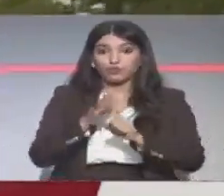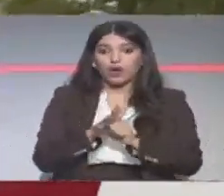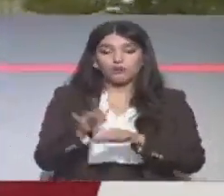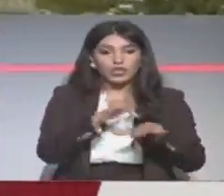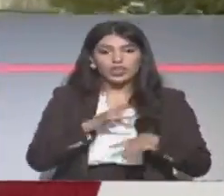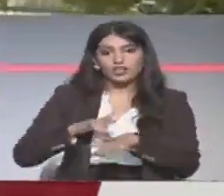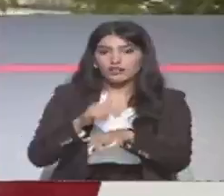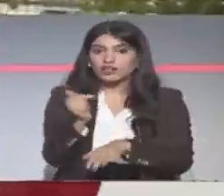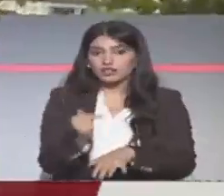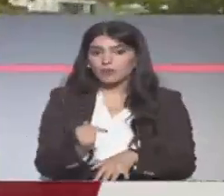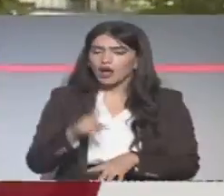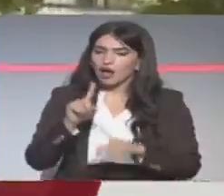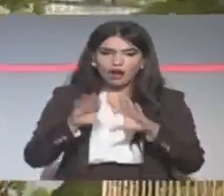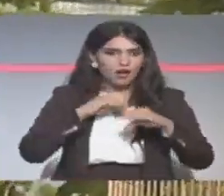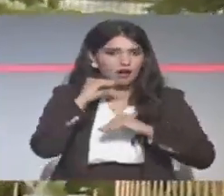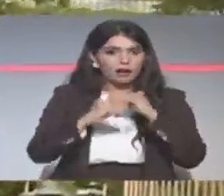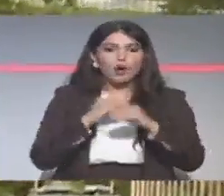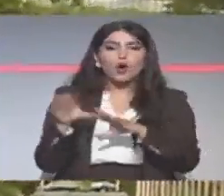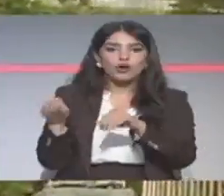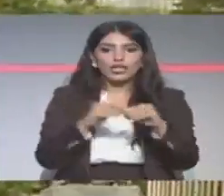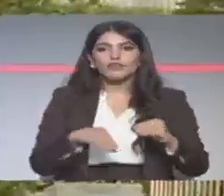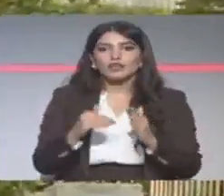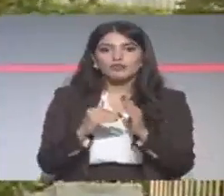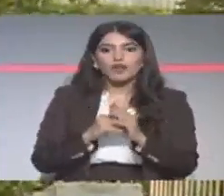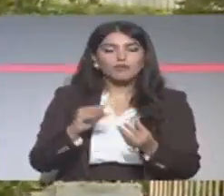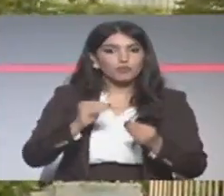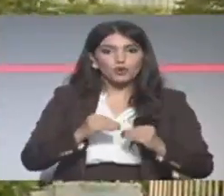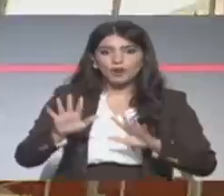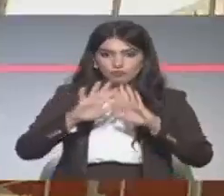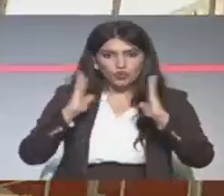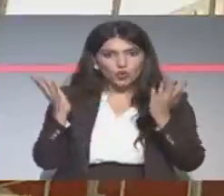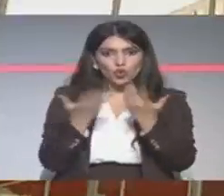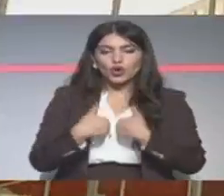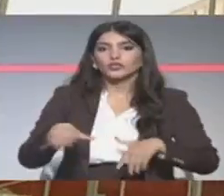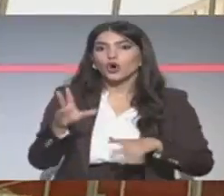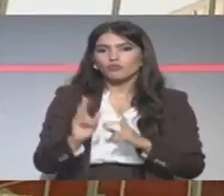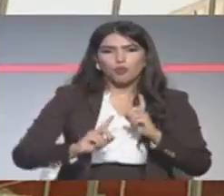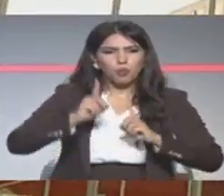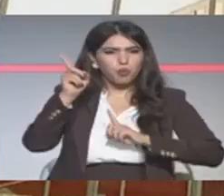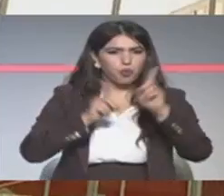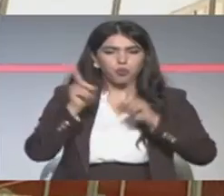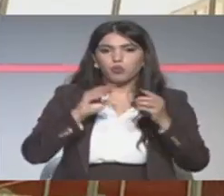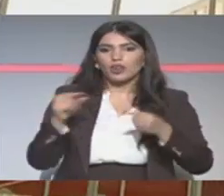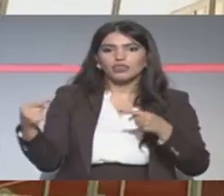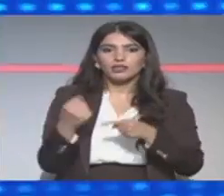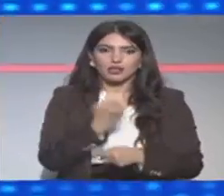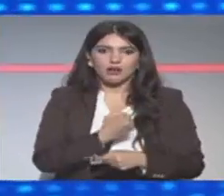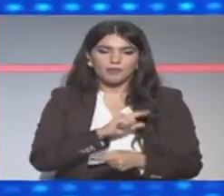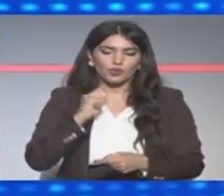وتداعياتها المختلفة، بالإضافة إلى قضية المناخ والإزالة الكاملة للأسلحة النووية ومكافحة